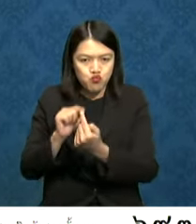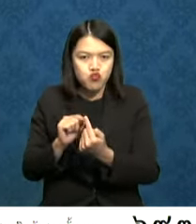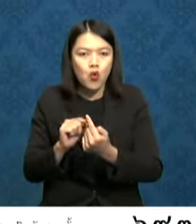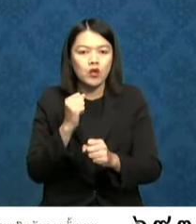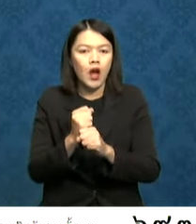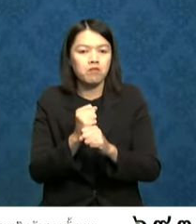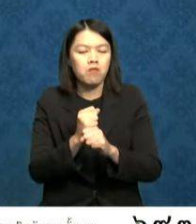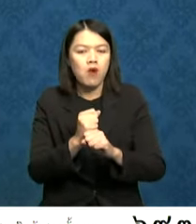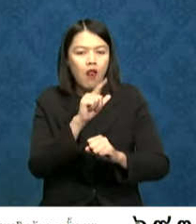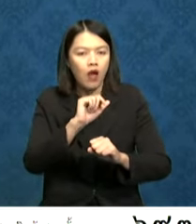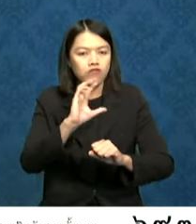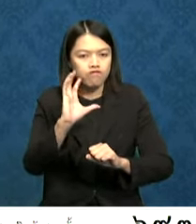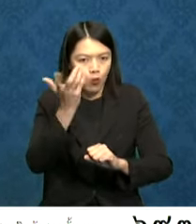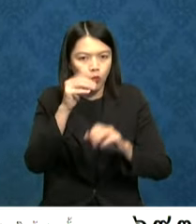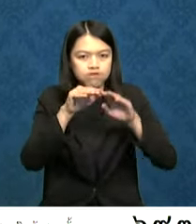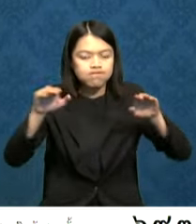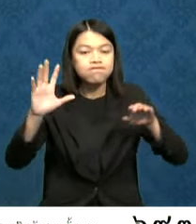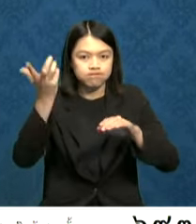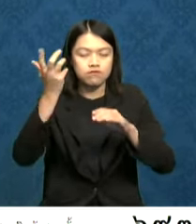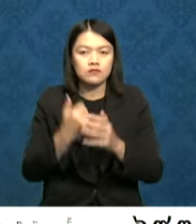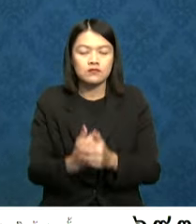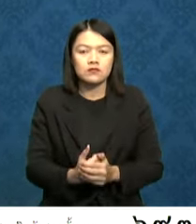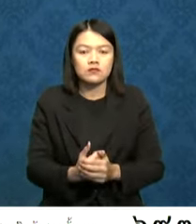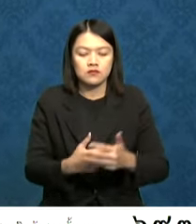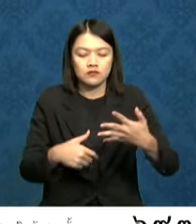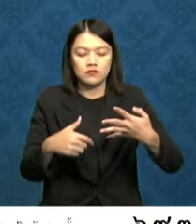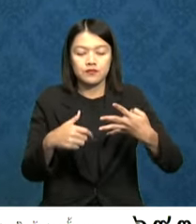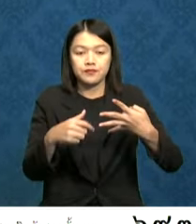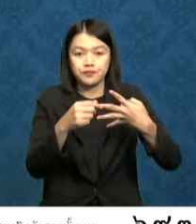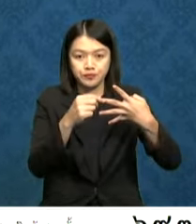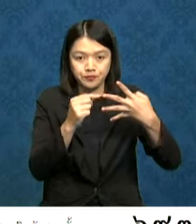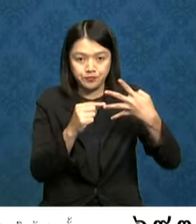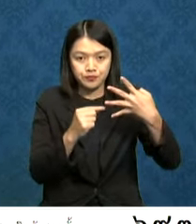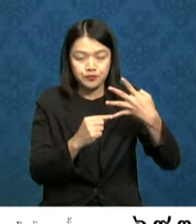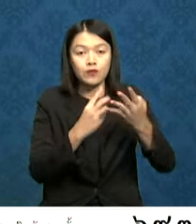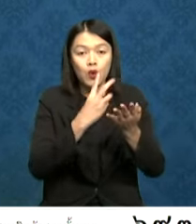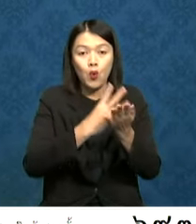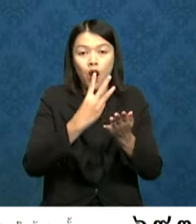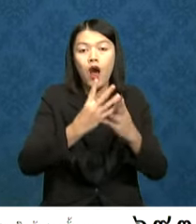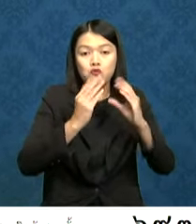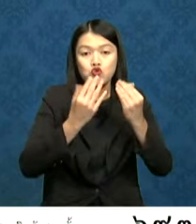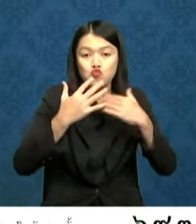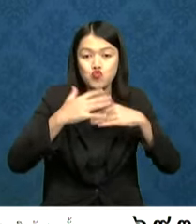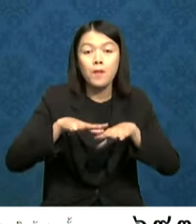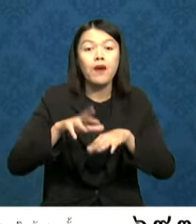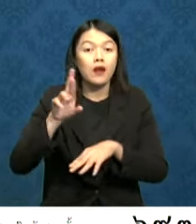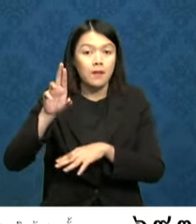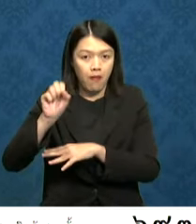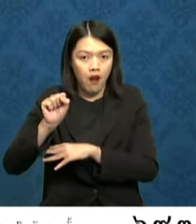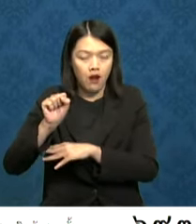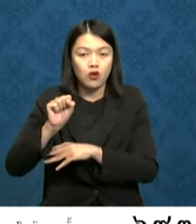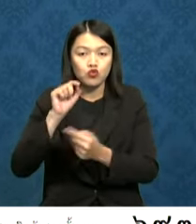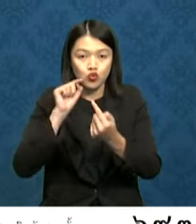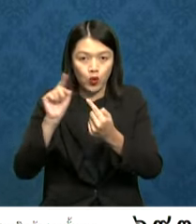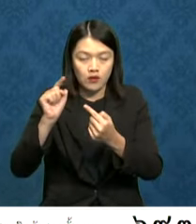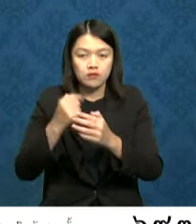ไปตามหลักสากลอีก 3เรื่องครับพวกเราพรรคประชาชนได้เสนอเข้าสู่วาระการประชุมร่วมกันของรัฐสภาแล้วก็คือใน